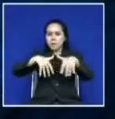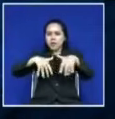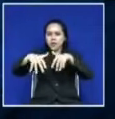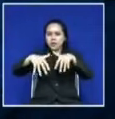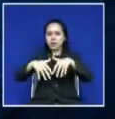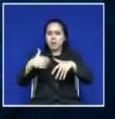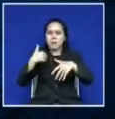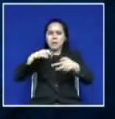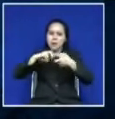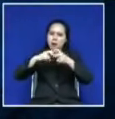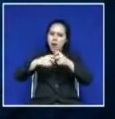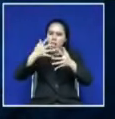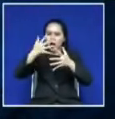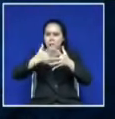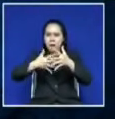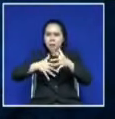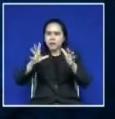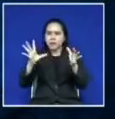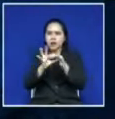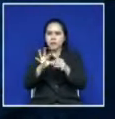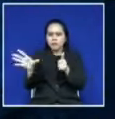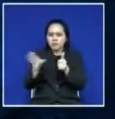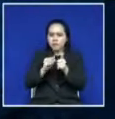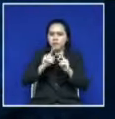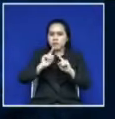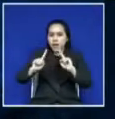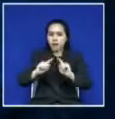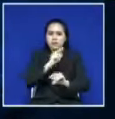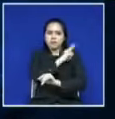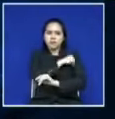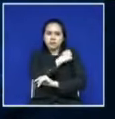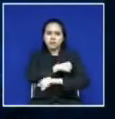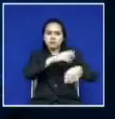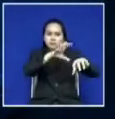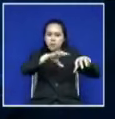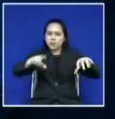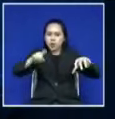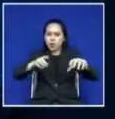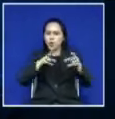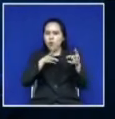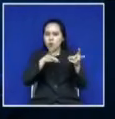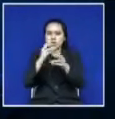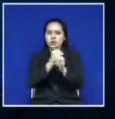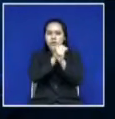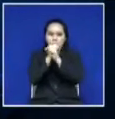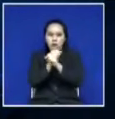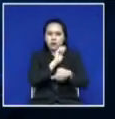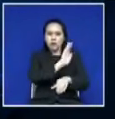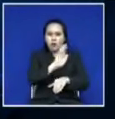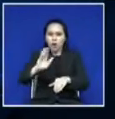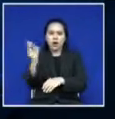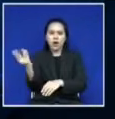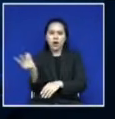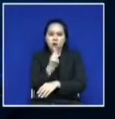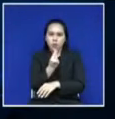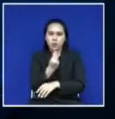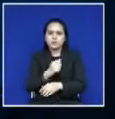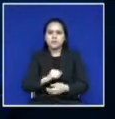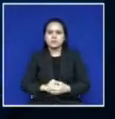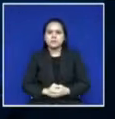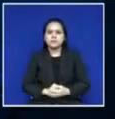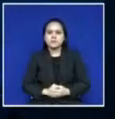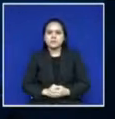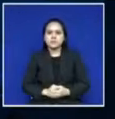หาการติดเชื้อดังนั้นโรงพยาบาลทุกแห่งเนี่ยต้องมีความระวังระวัยและจะต้องไม่เป็นแหล่งที่จะแพร่เชื้อต่อไปครับ